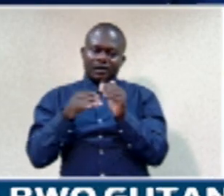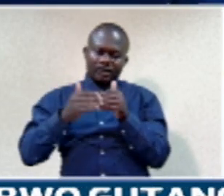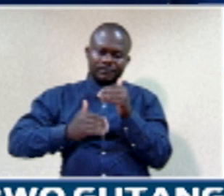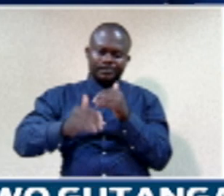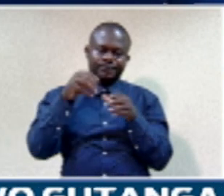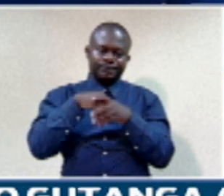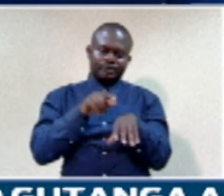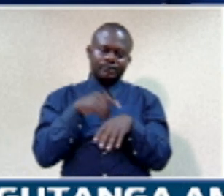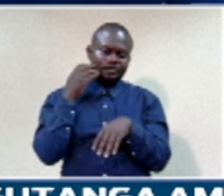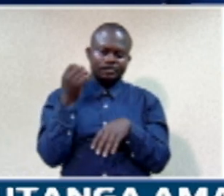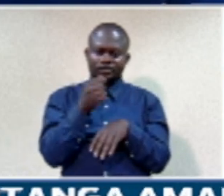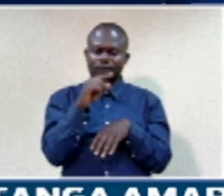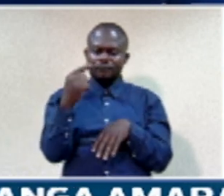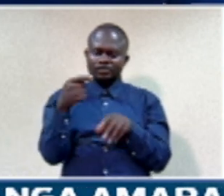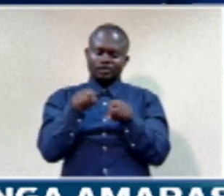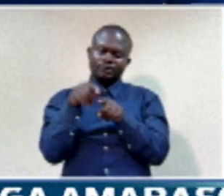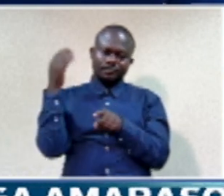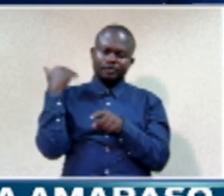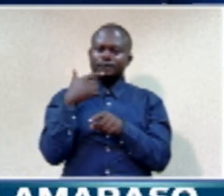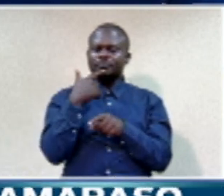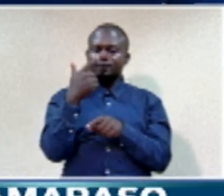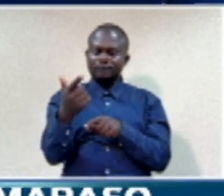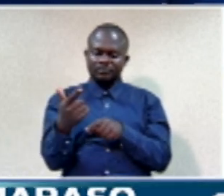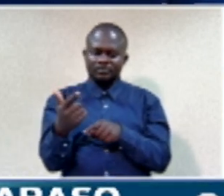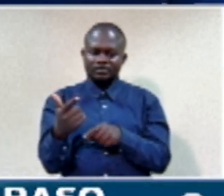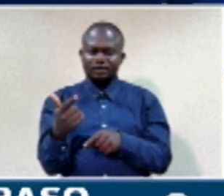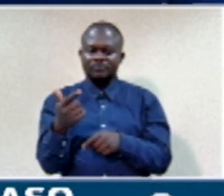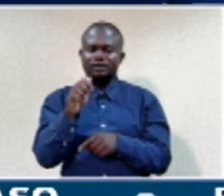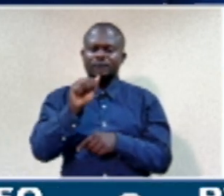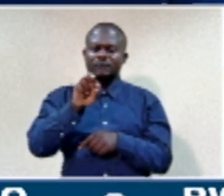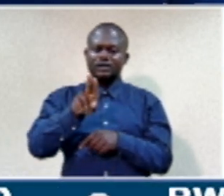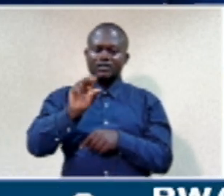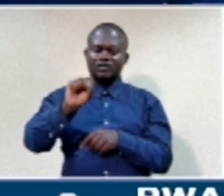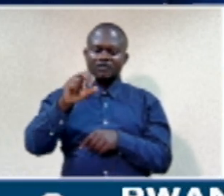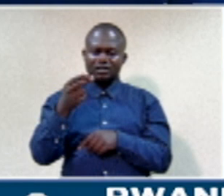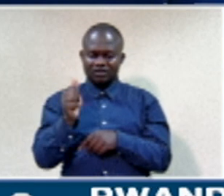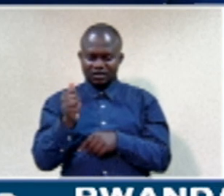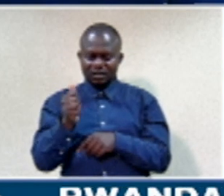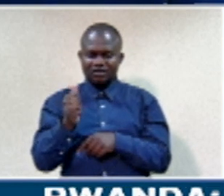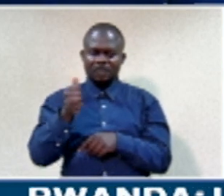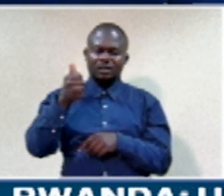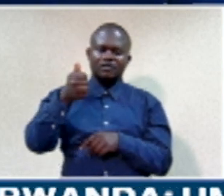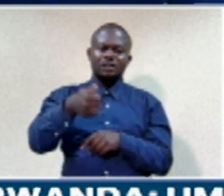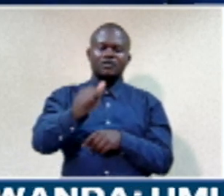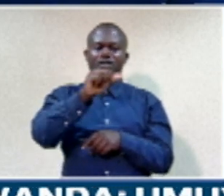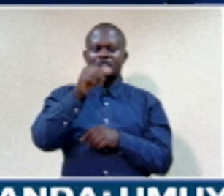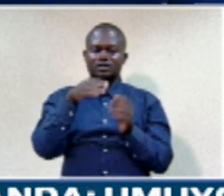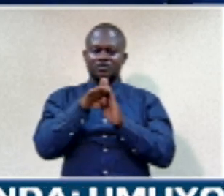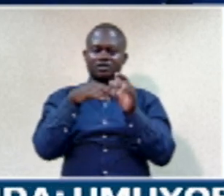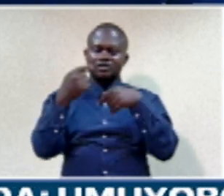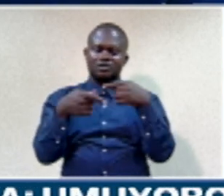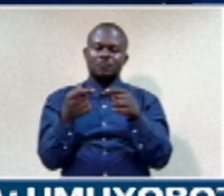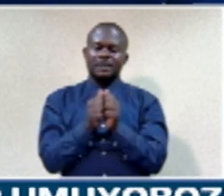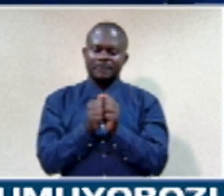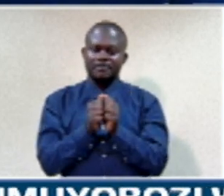mu gihe cy'ukwezi kumwe nk'uko mubivugaga ni Arusha niho izindi gahunda zigomba gukomereza.